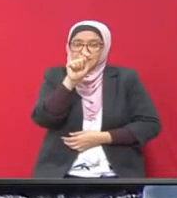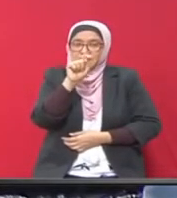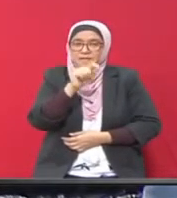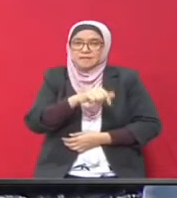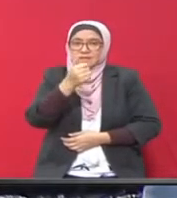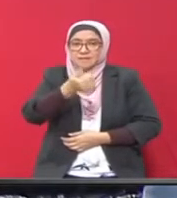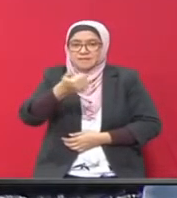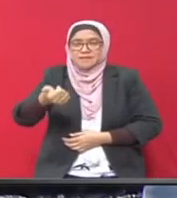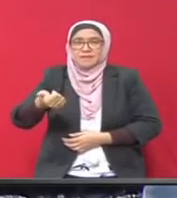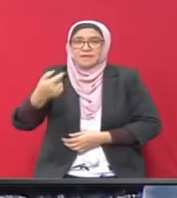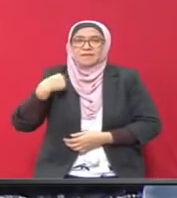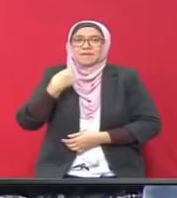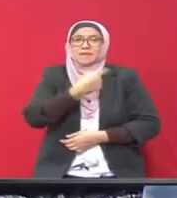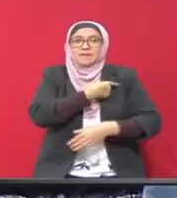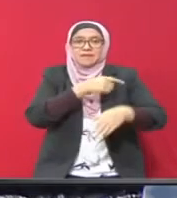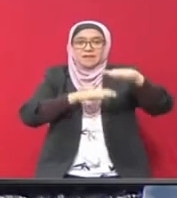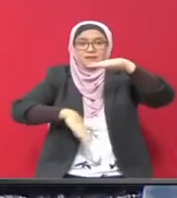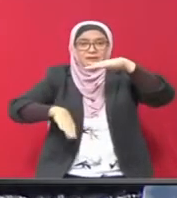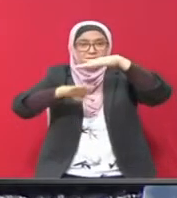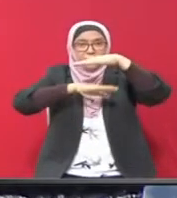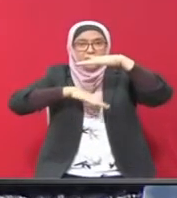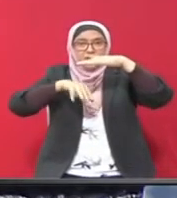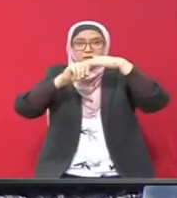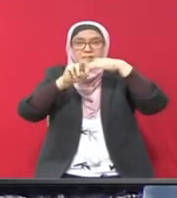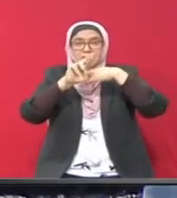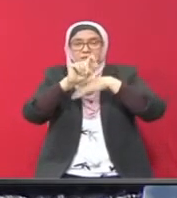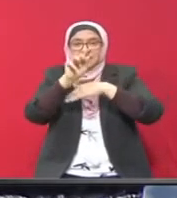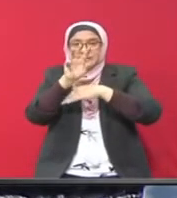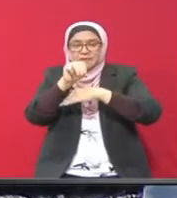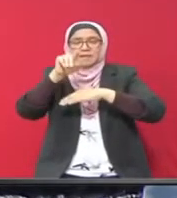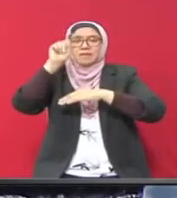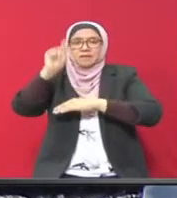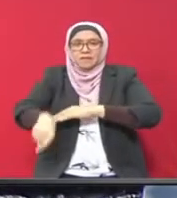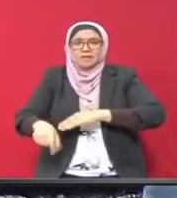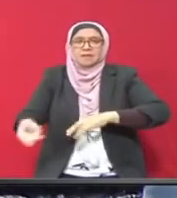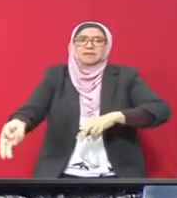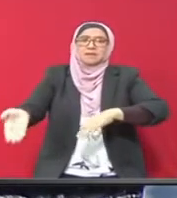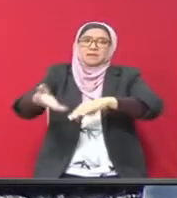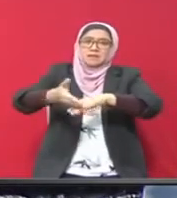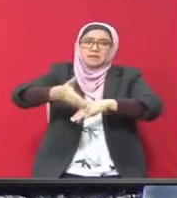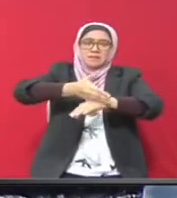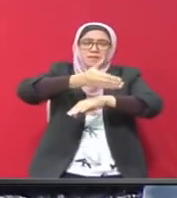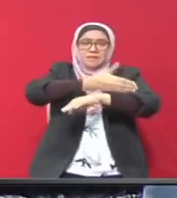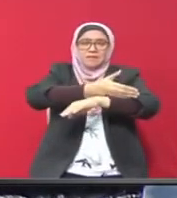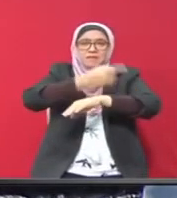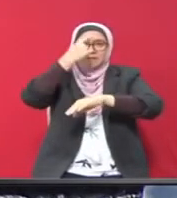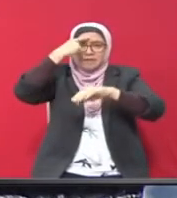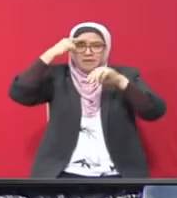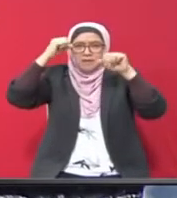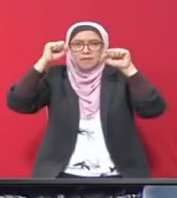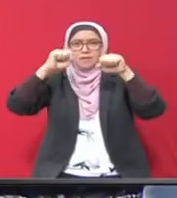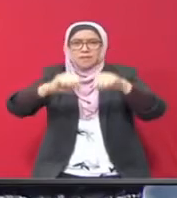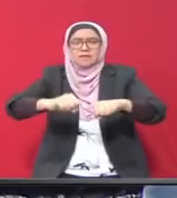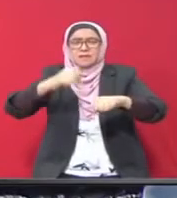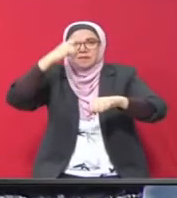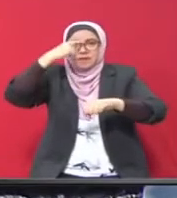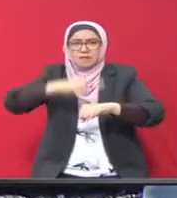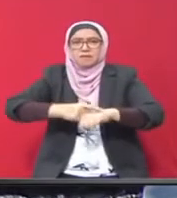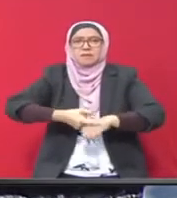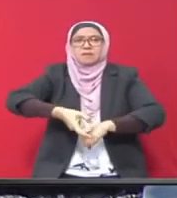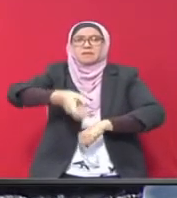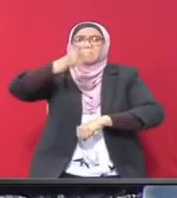meritim ini perlu kita percikan Rizky kepayahan untuk membuat pose karena